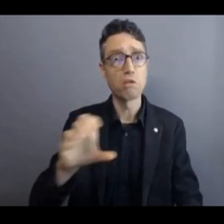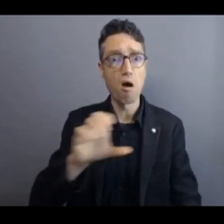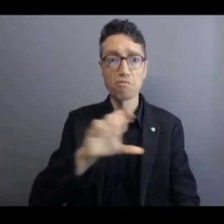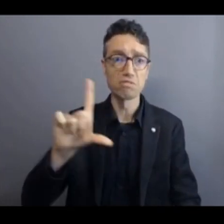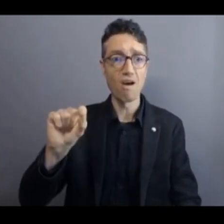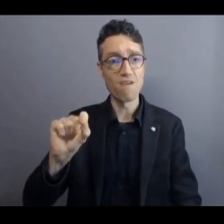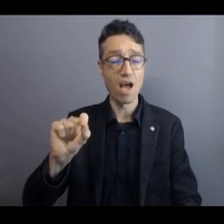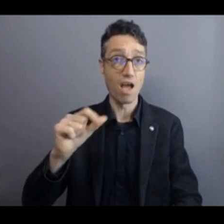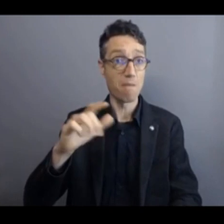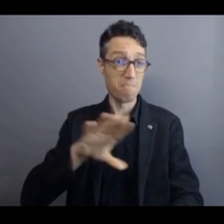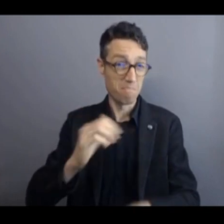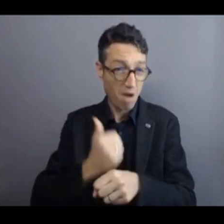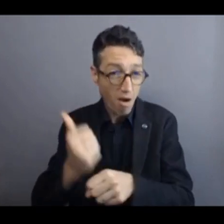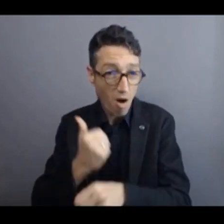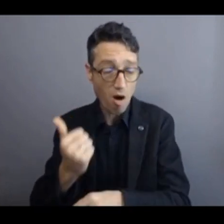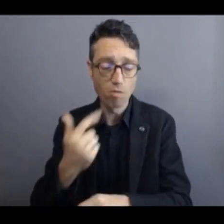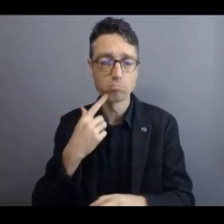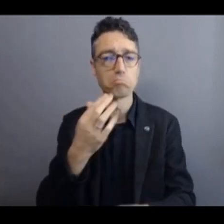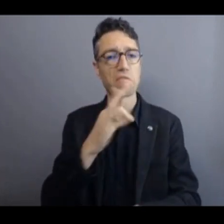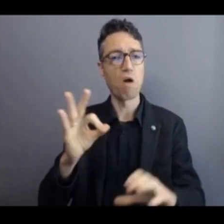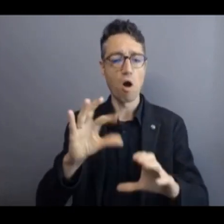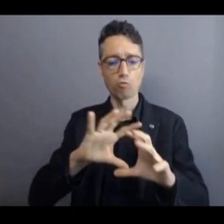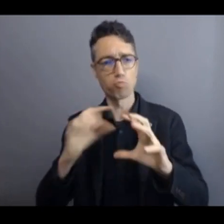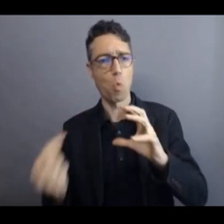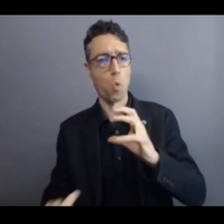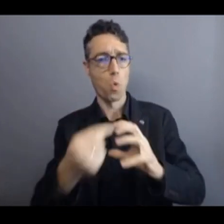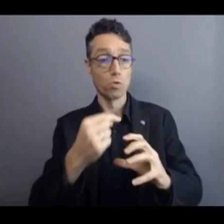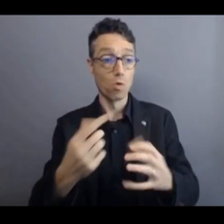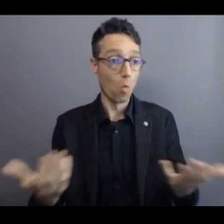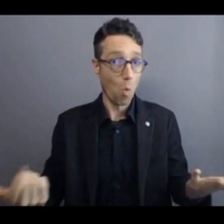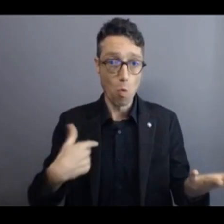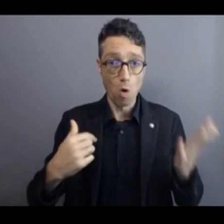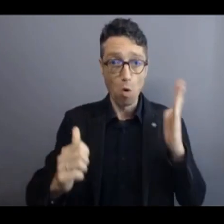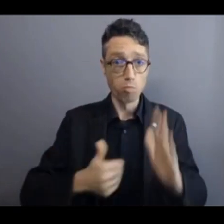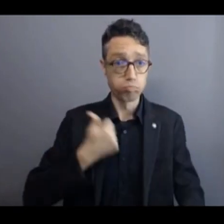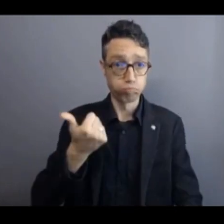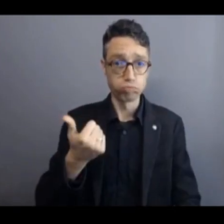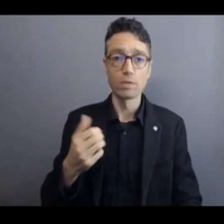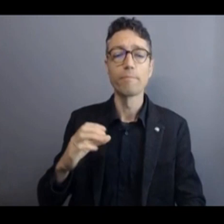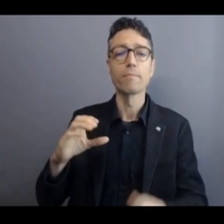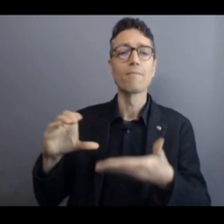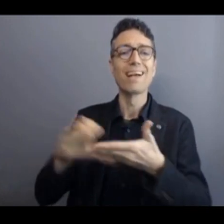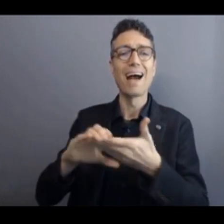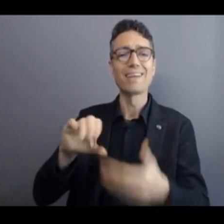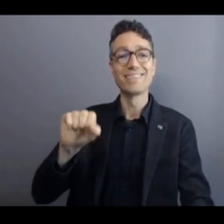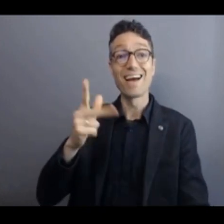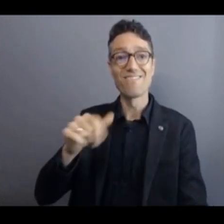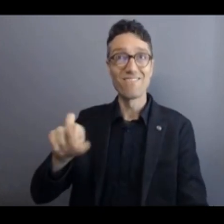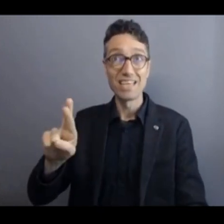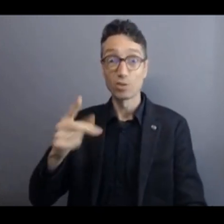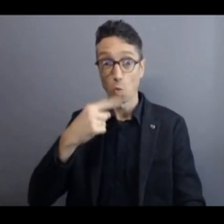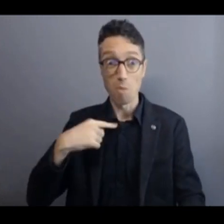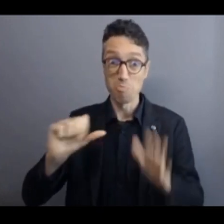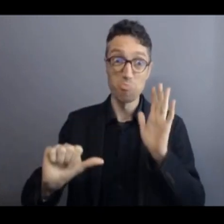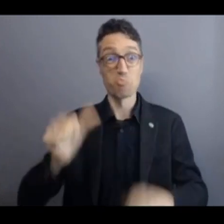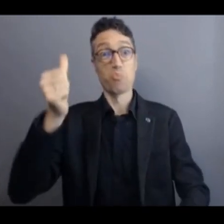travers le monde. Donc, non, j'arrive vraiment à gérer à chaque fois. La carte Saphir, je pense que j'ai dû être le premier à avoir la carte Saphir. Elle est tellement vieille, ma carte, qu'il faudrait peut-être la changer